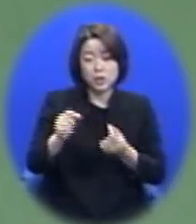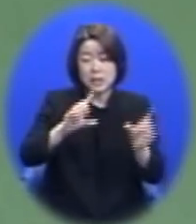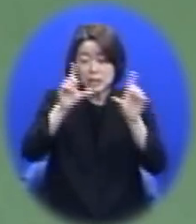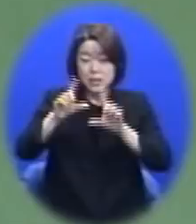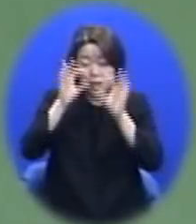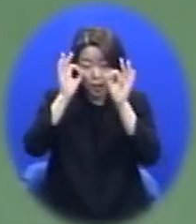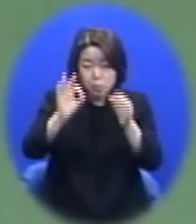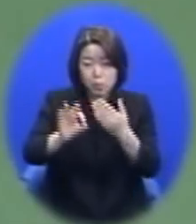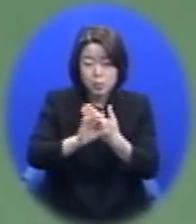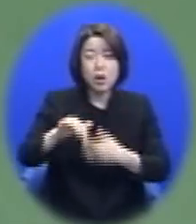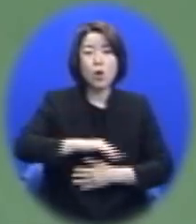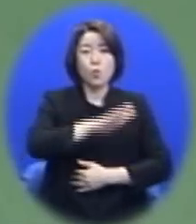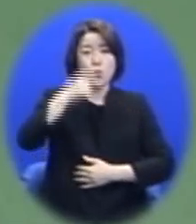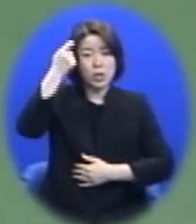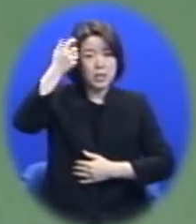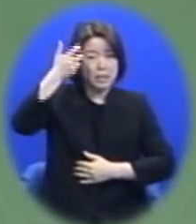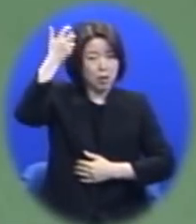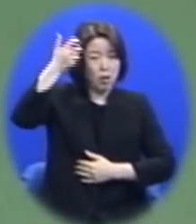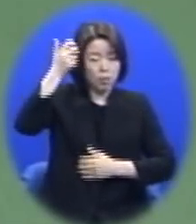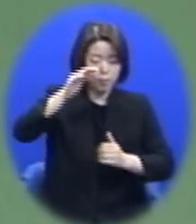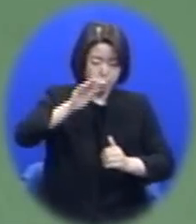확 눌려 있는 것입니다.